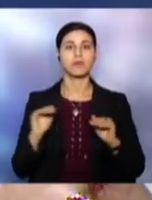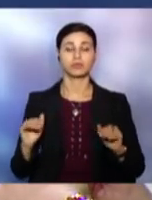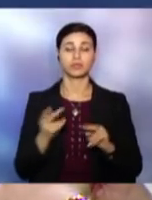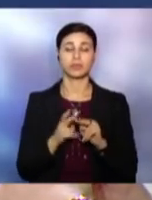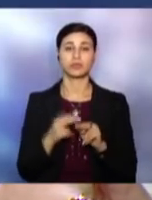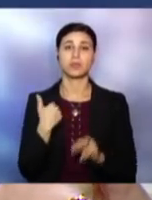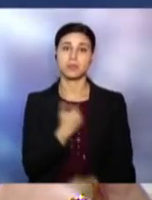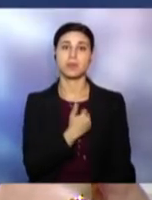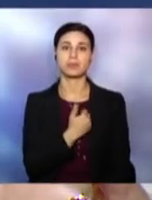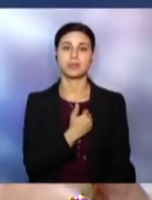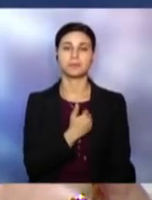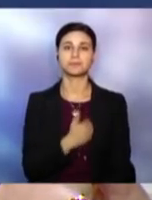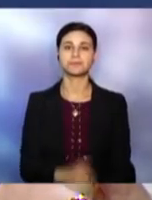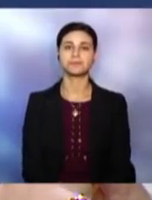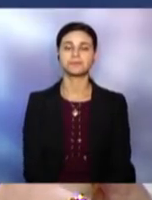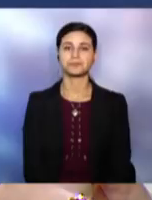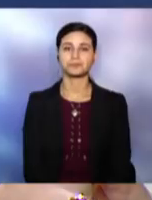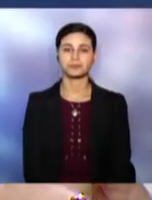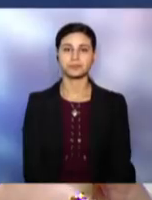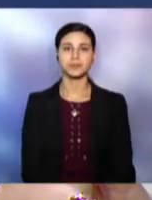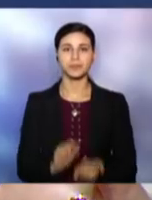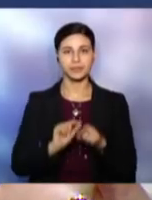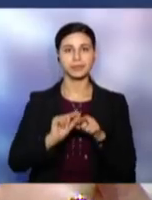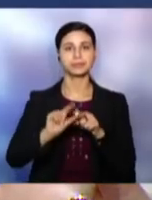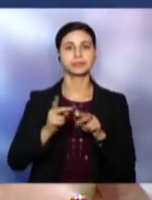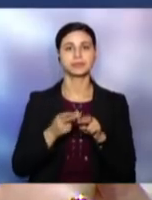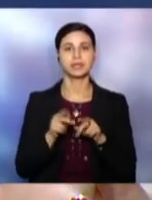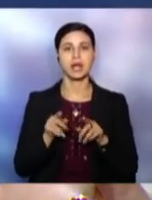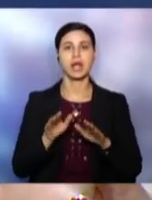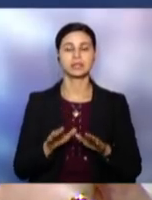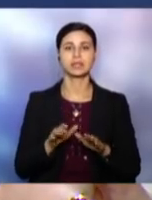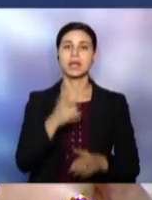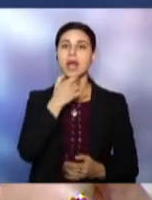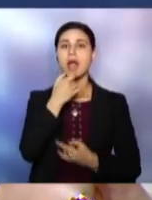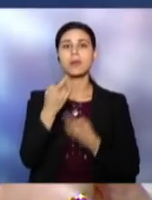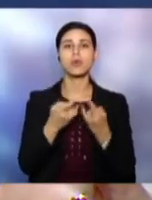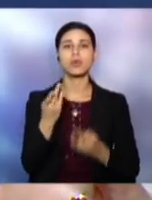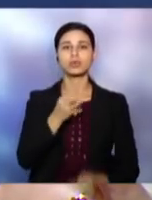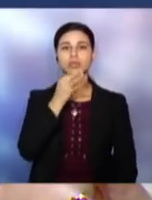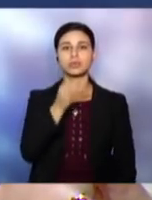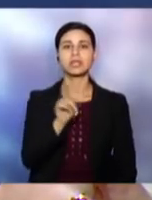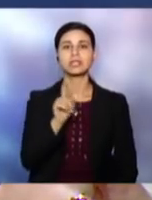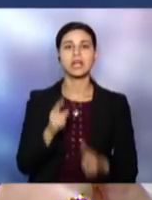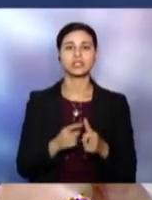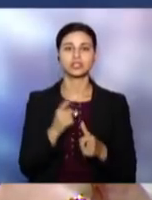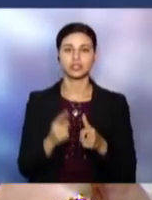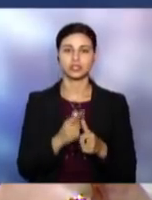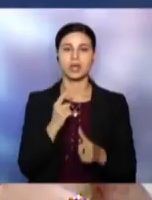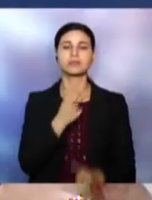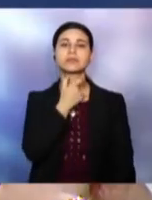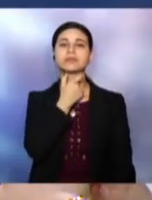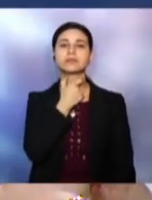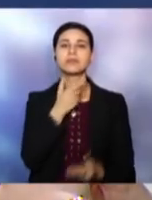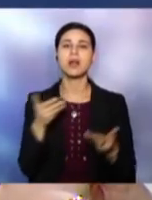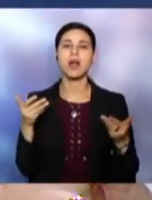სწორედ ანატომიურად გავყვეთ ამ გზას და მაყურებელს გავახსენოთ, რას ნიშნავს ფარინგიტი,